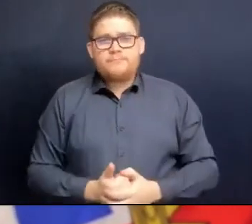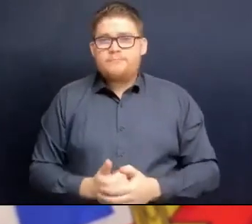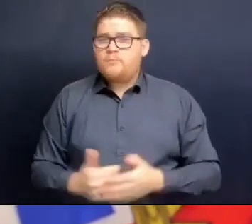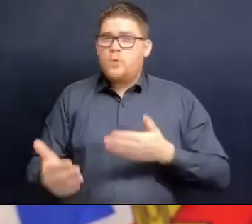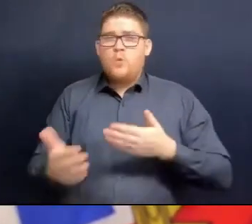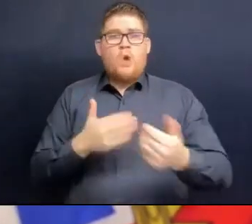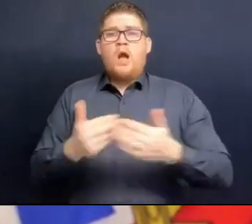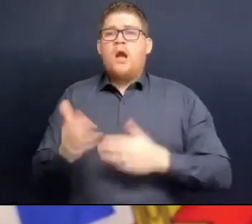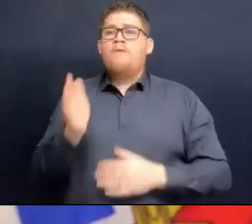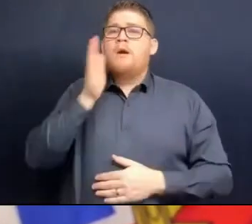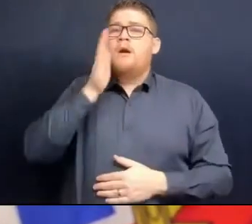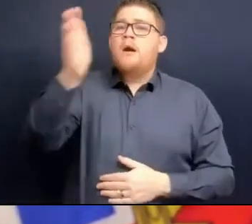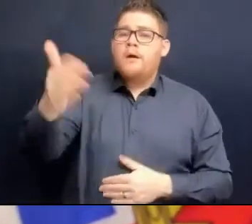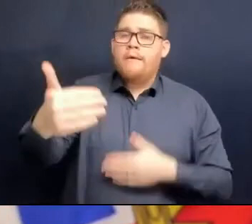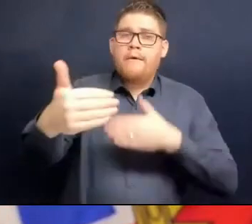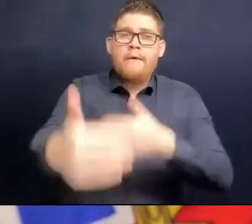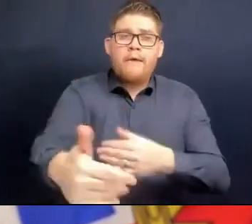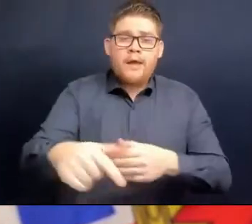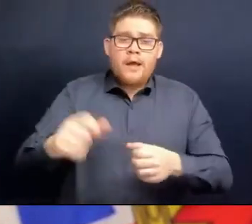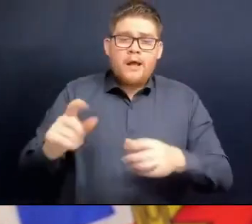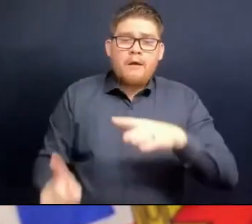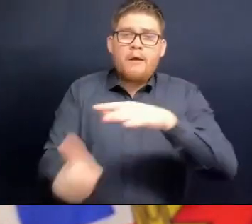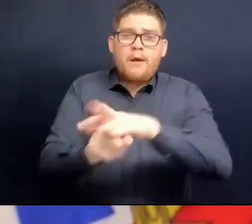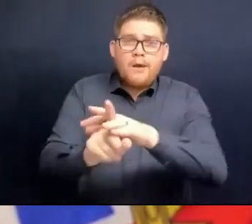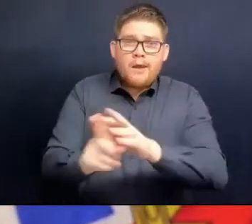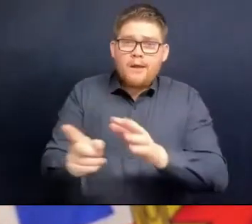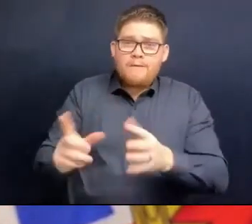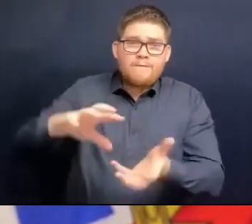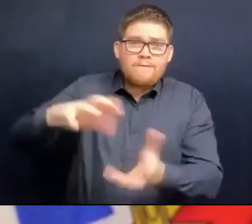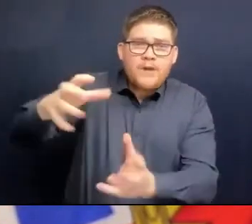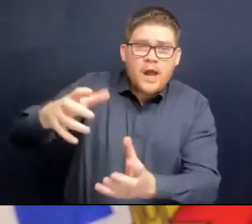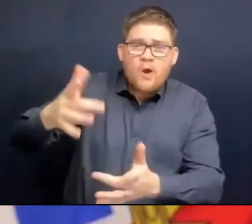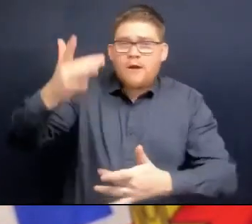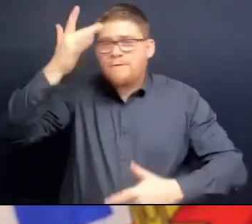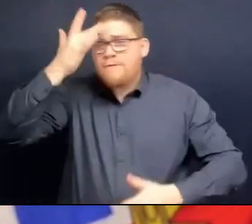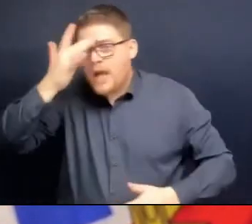everything else is also really important. So yeah, those are really important